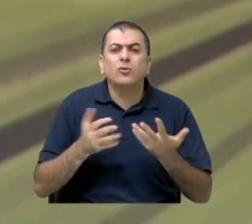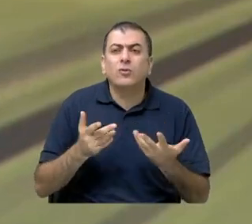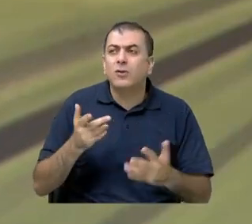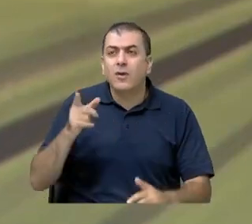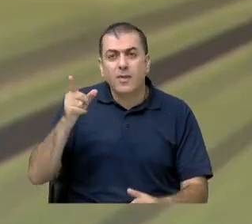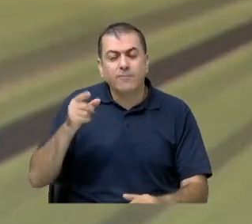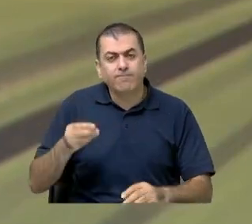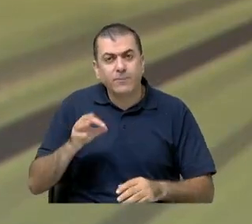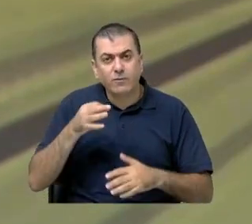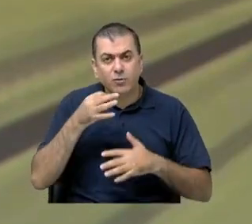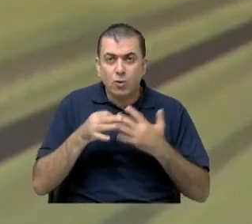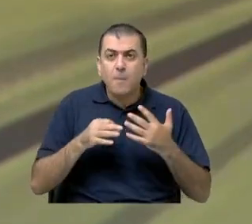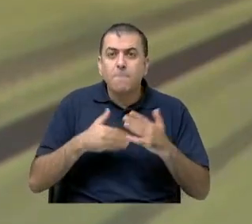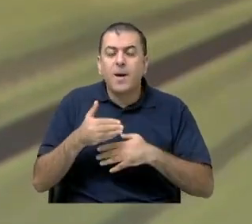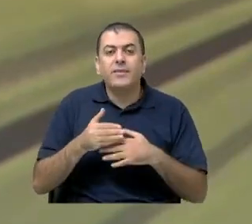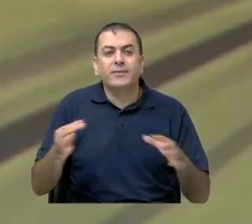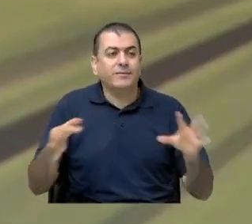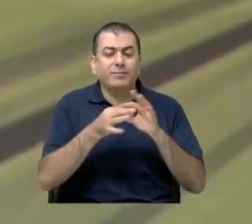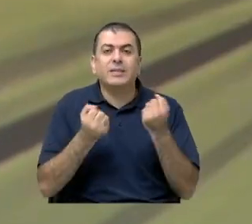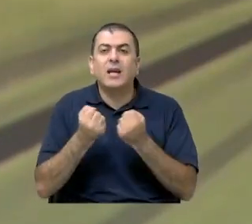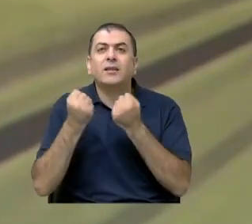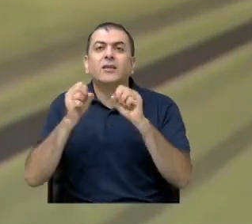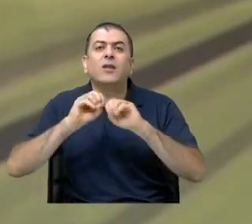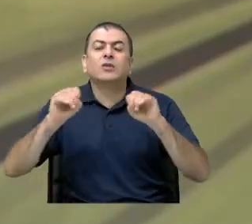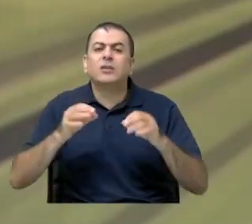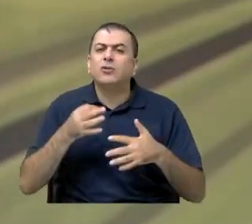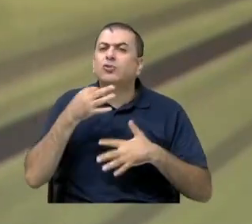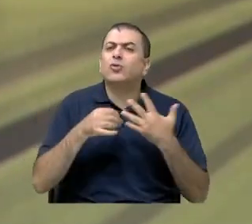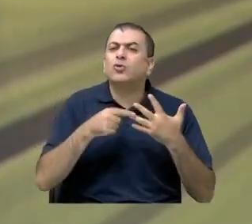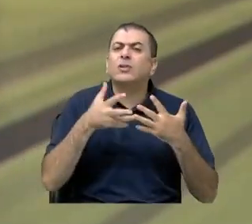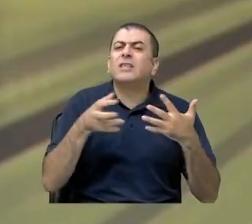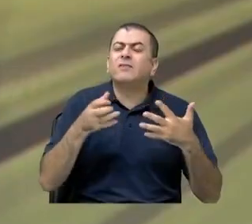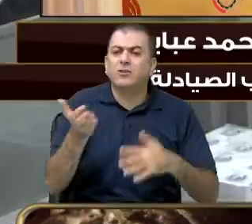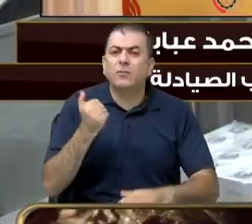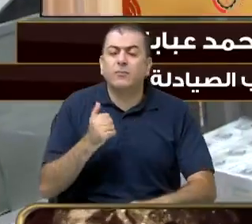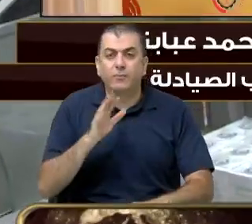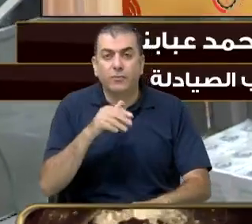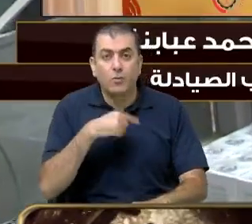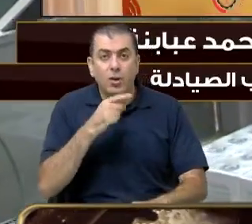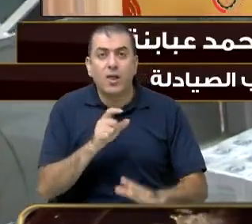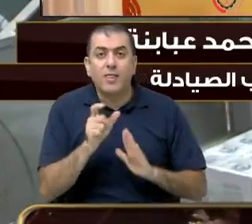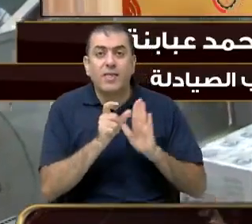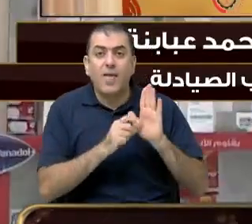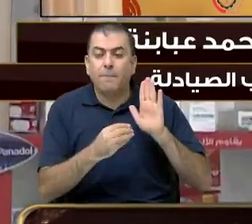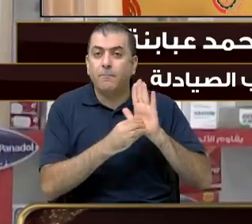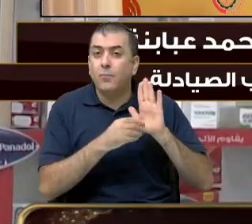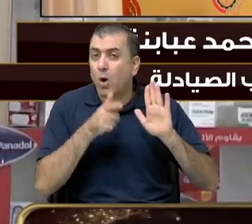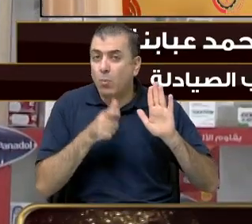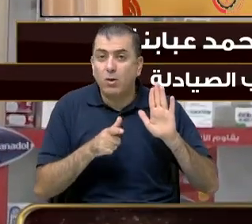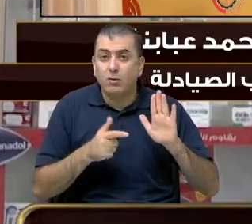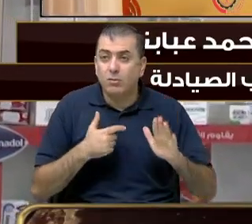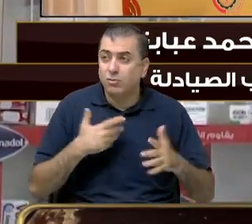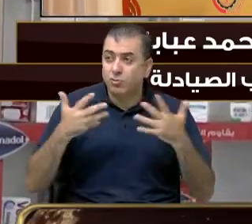تخول هذه المؤسسات بالحصول على الموافقة؟ يا سيدتي، في القانون والنظام لا يوجد في نقابة الصيادلة ما يسمح